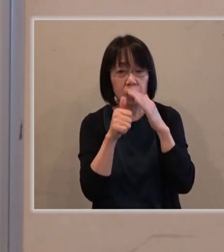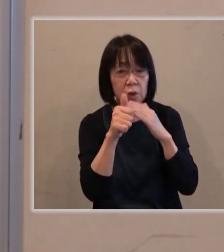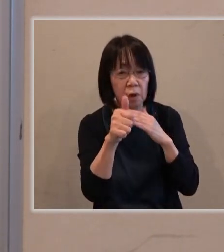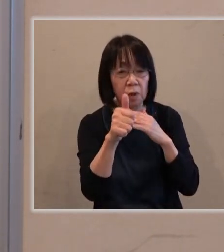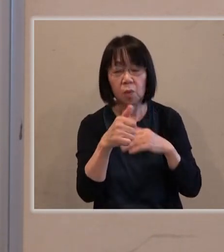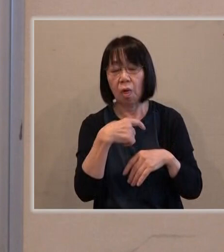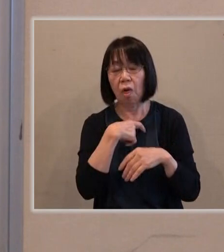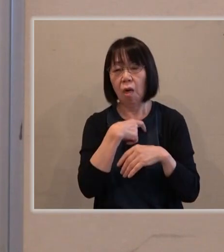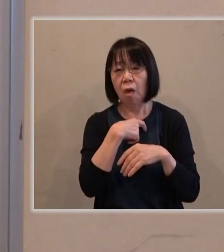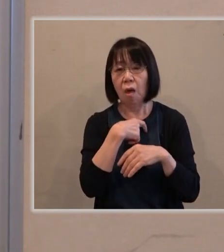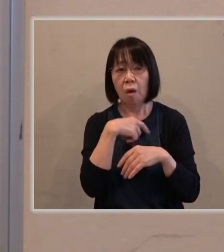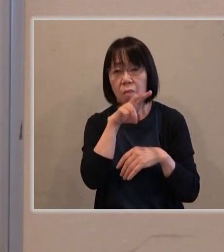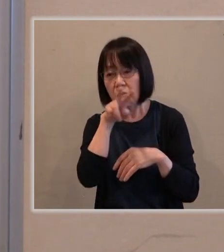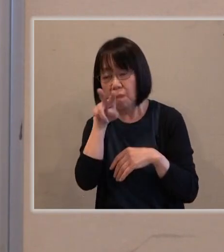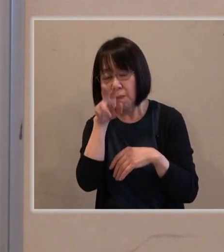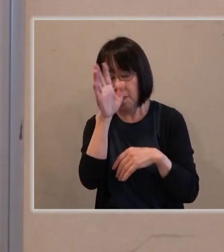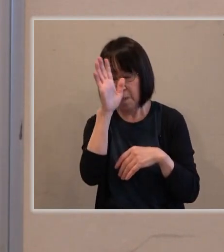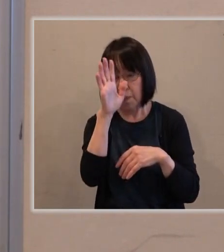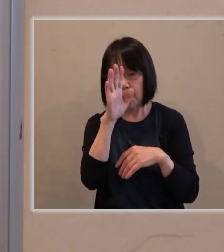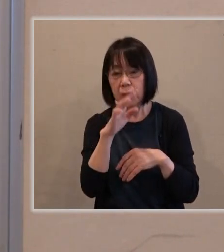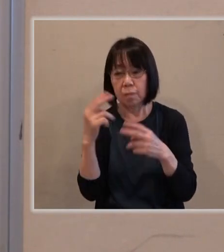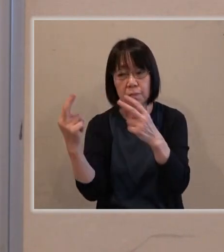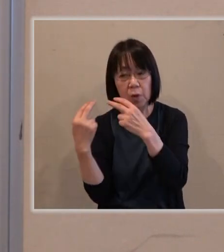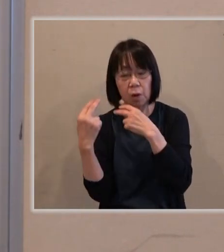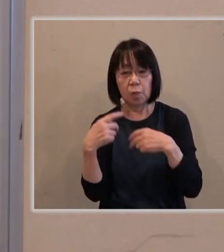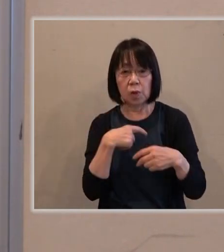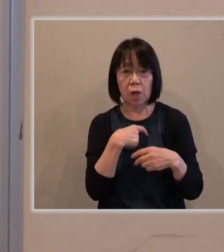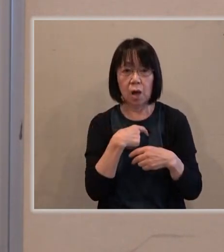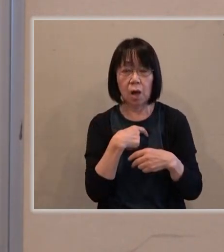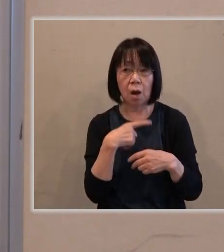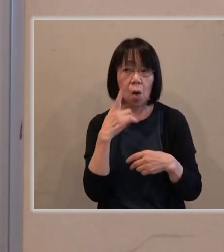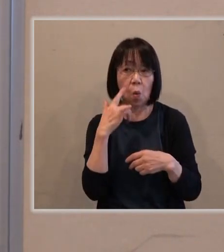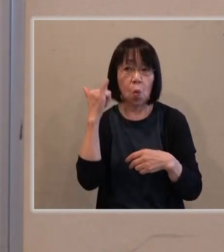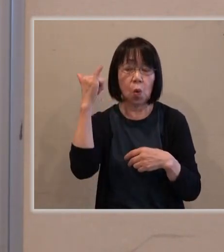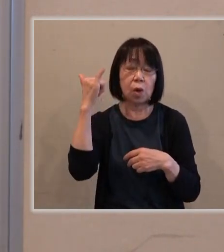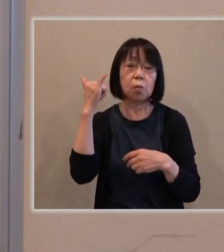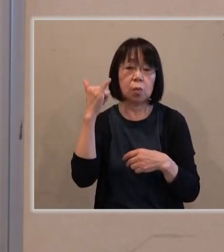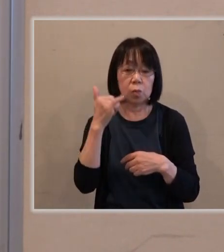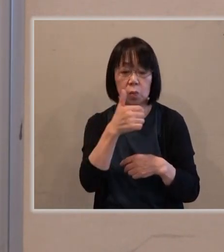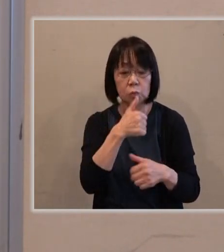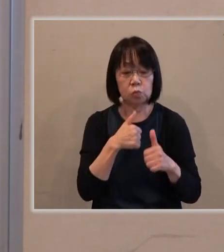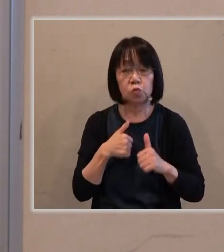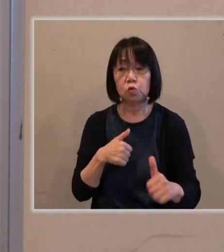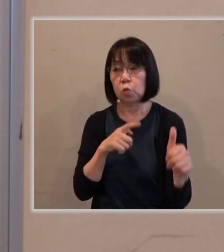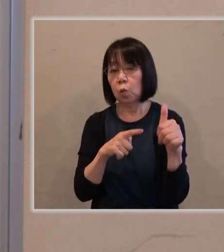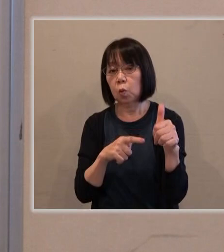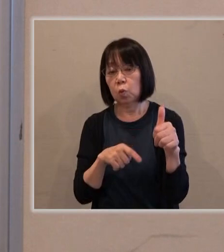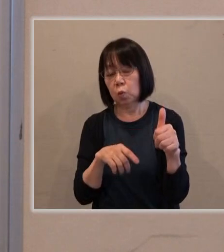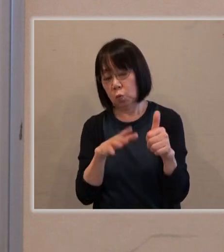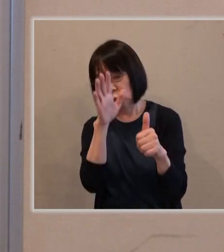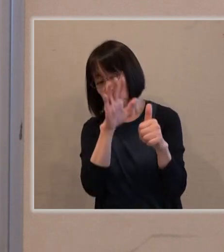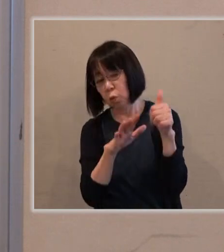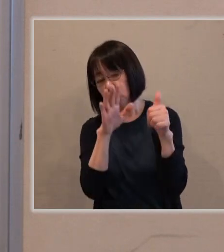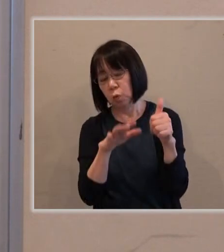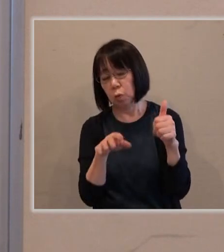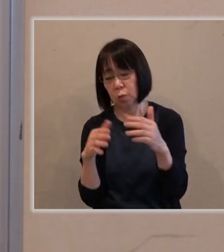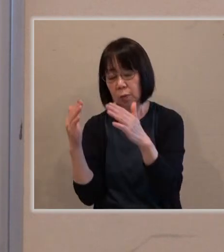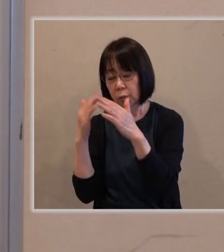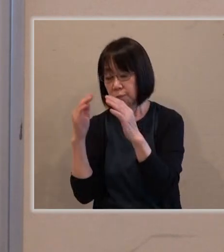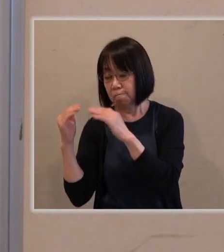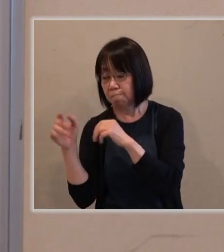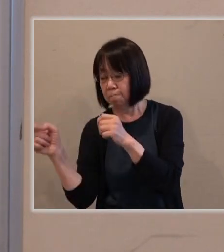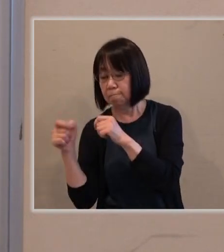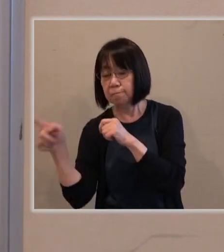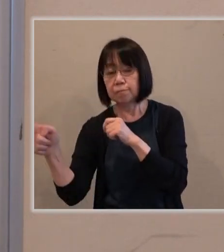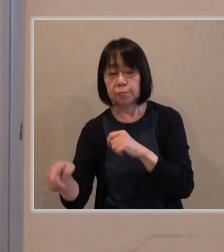嫌だし、人に見られるのも嫌だって、親御さんもそういう息子の姿を近所の人に見られたくない。それを聞い